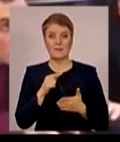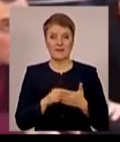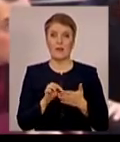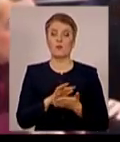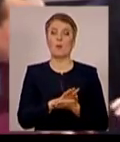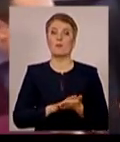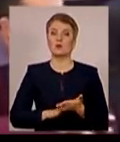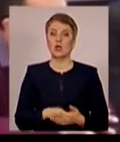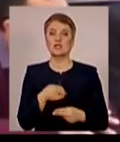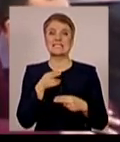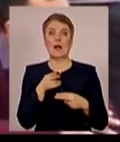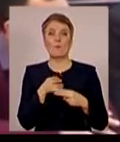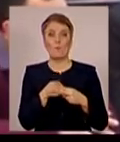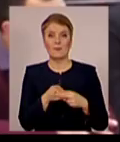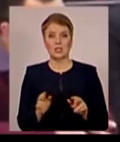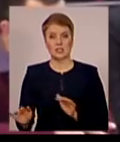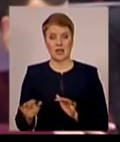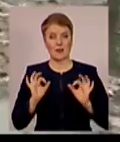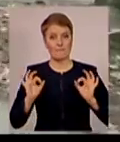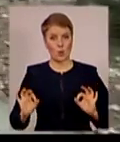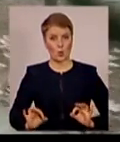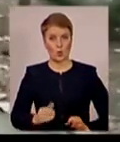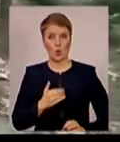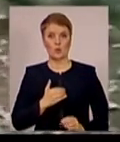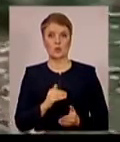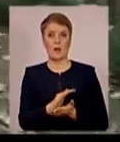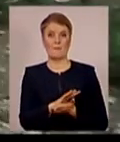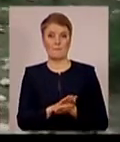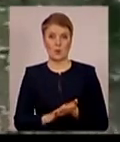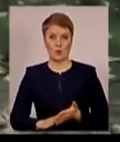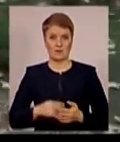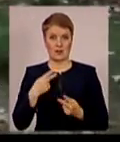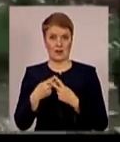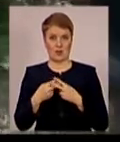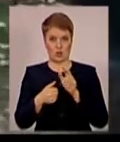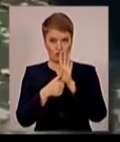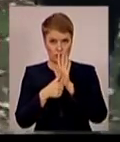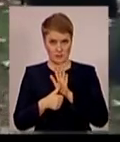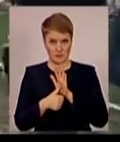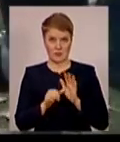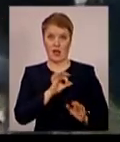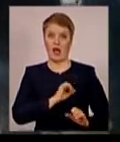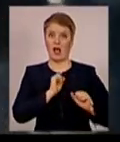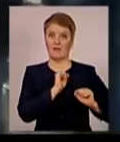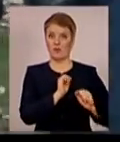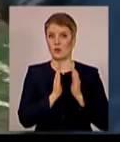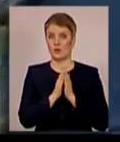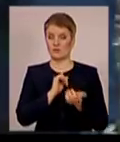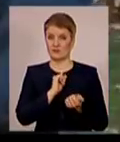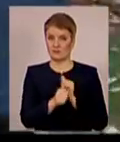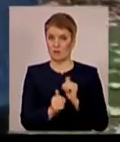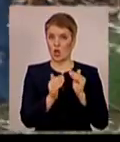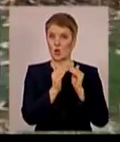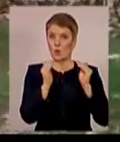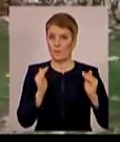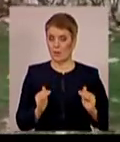захід. Прокурори хочуть продовжити арешт на 6 місяців. Адвокати ж просять замінити його на домашній арешт. Наразі суддя